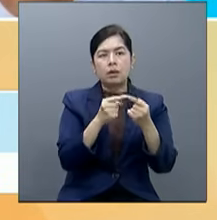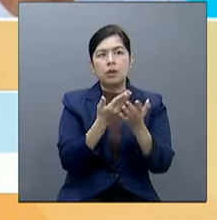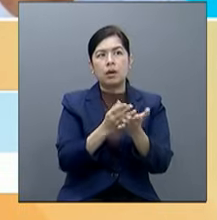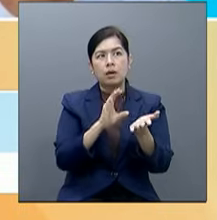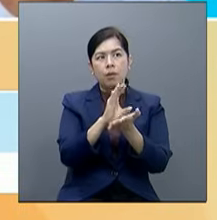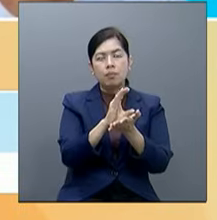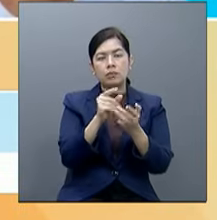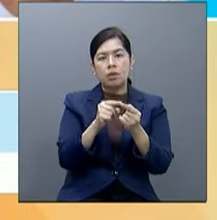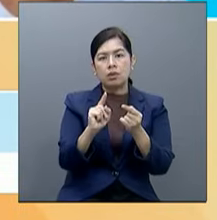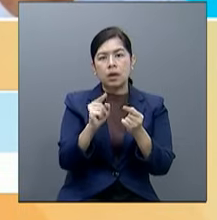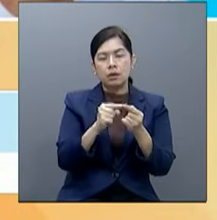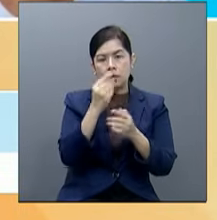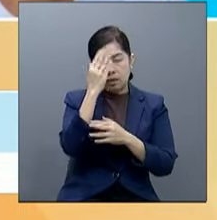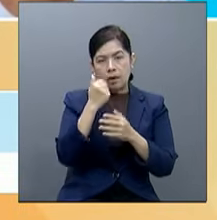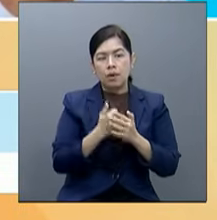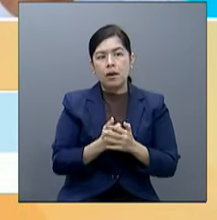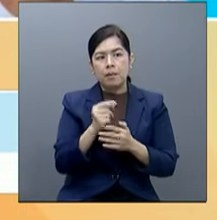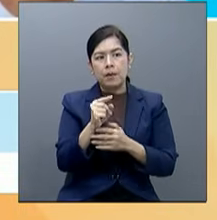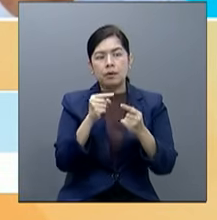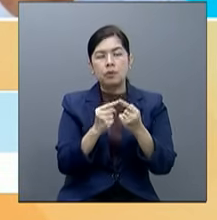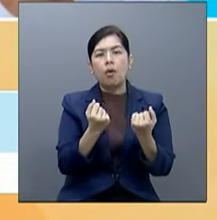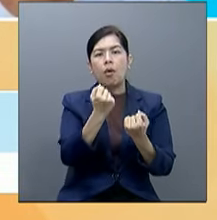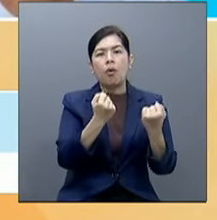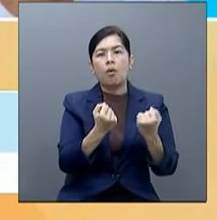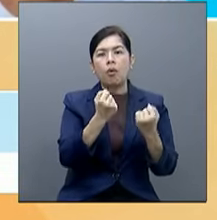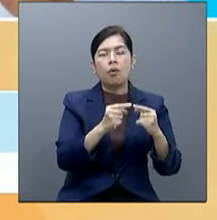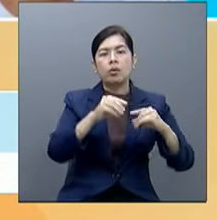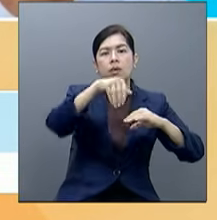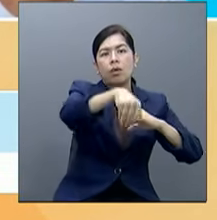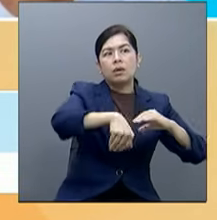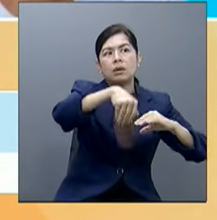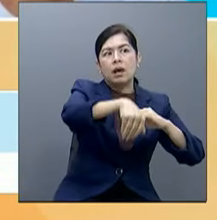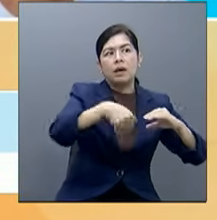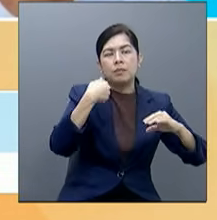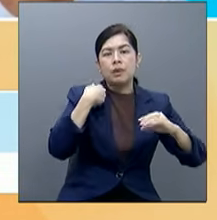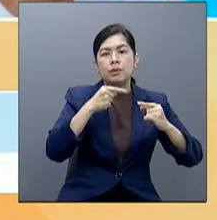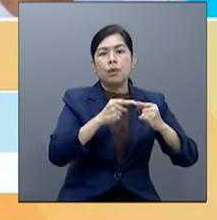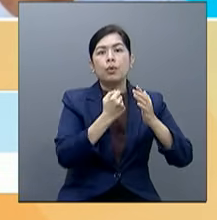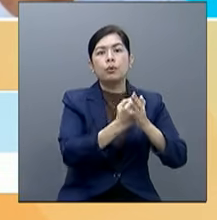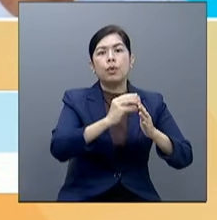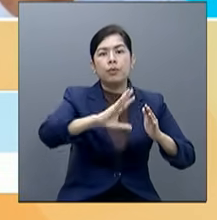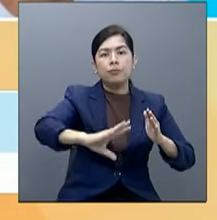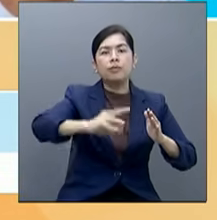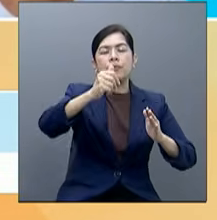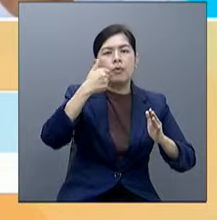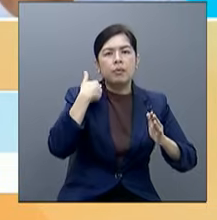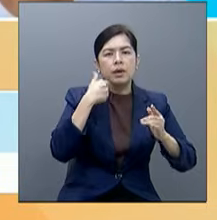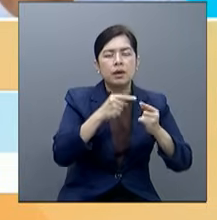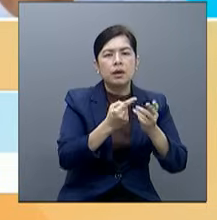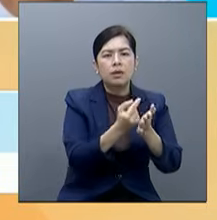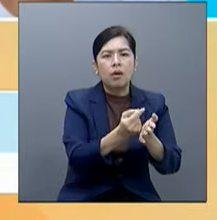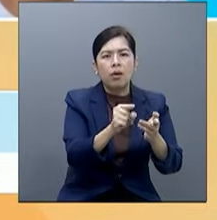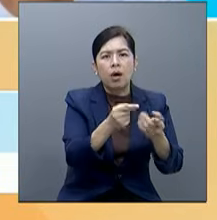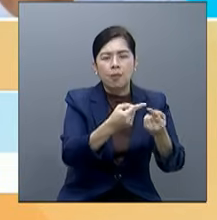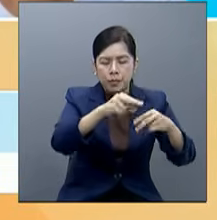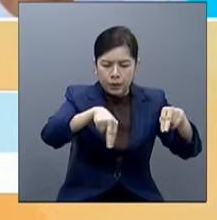ของการจ้างรถแมคโครหรือว่ารถถ่ายที่เข้าไปฟื้นฟูแล้วก็บ้านเรือนหรือว่